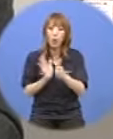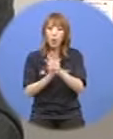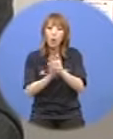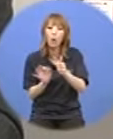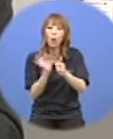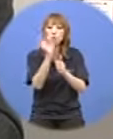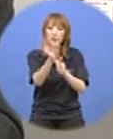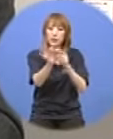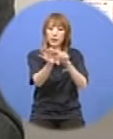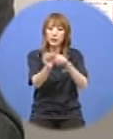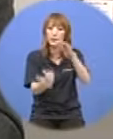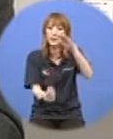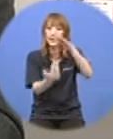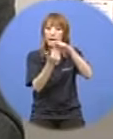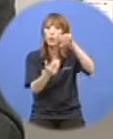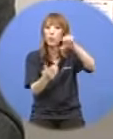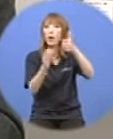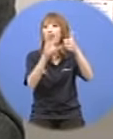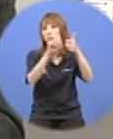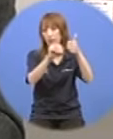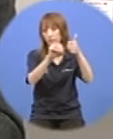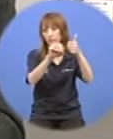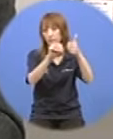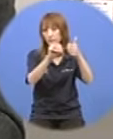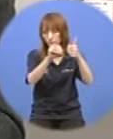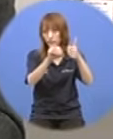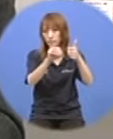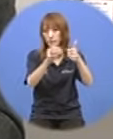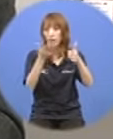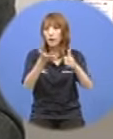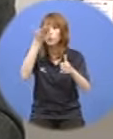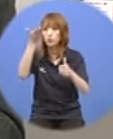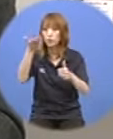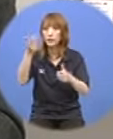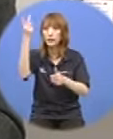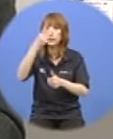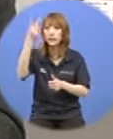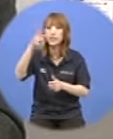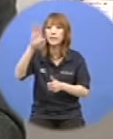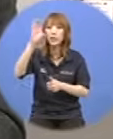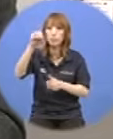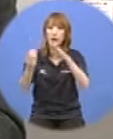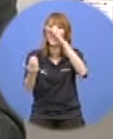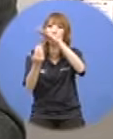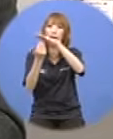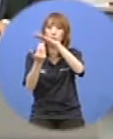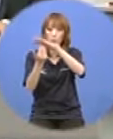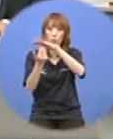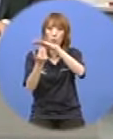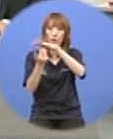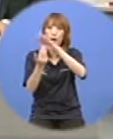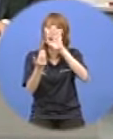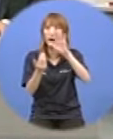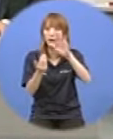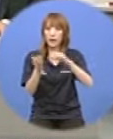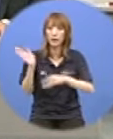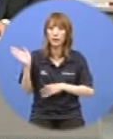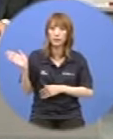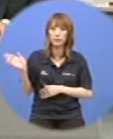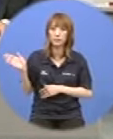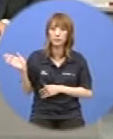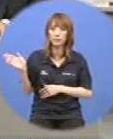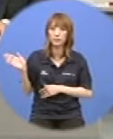限度ですかね。 あ、はい、 それから大体2000万円ぐらいが限度っていうのがあって、でこれが先駆的技